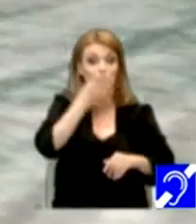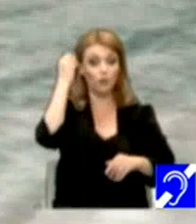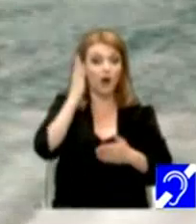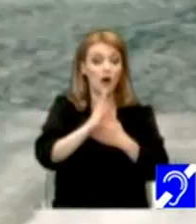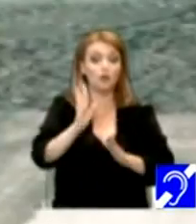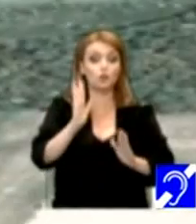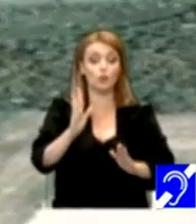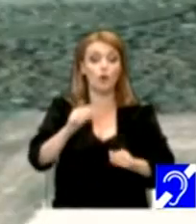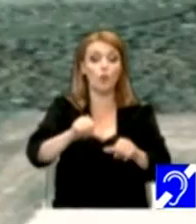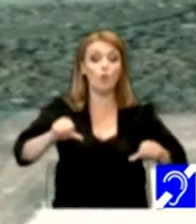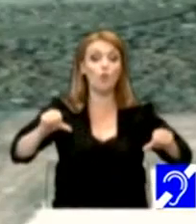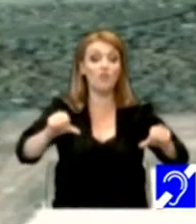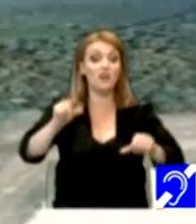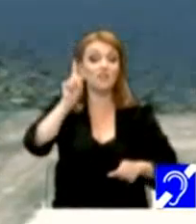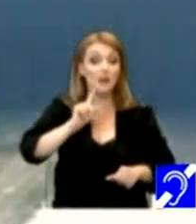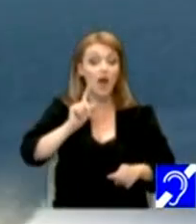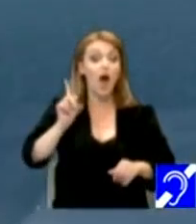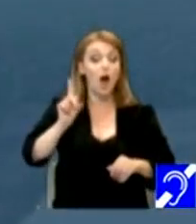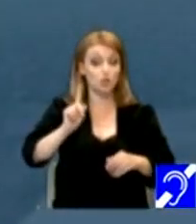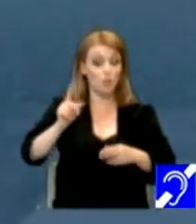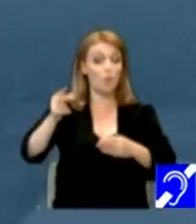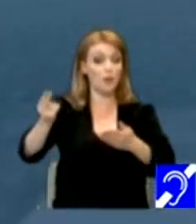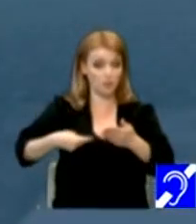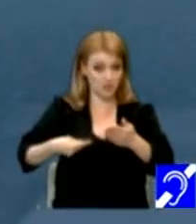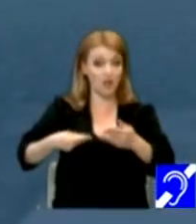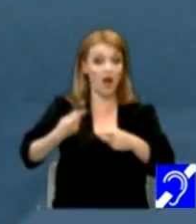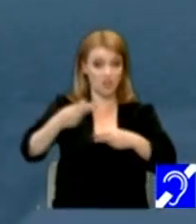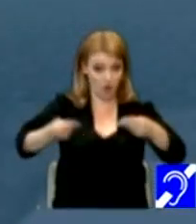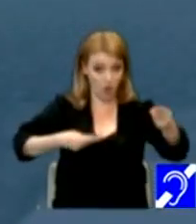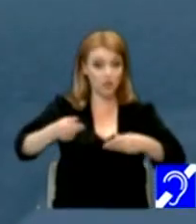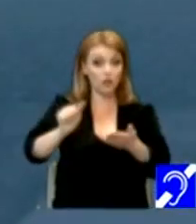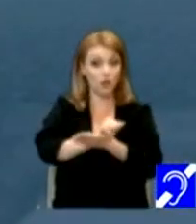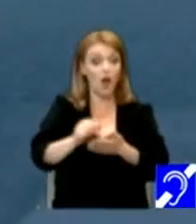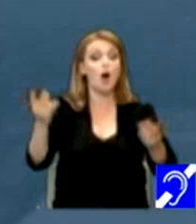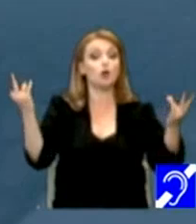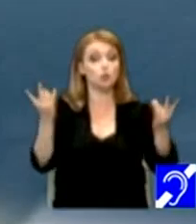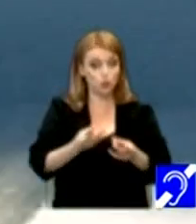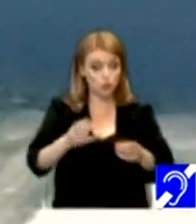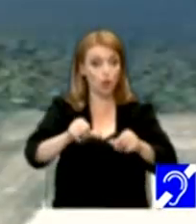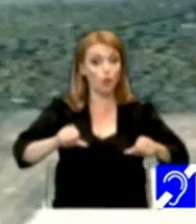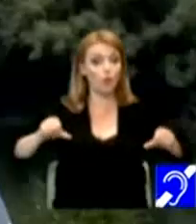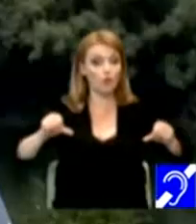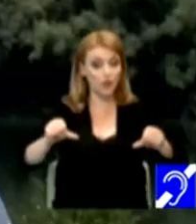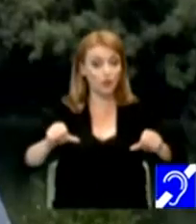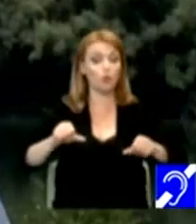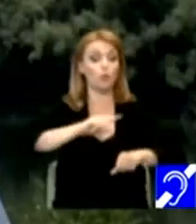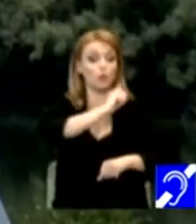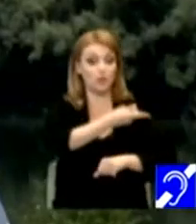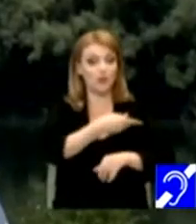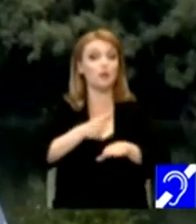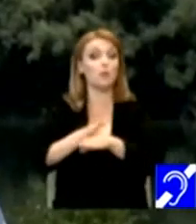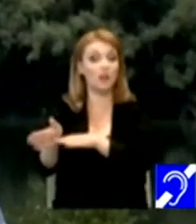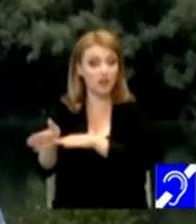он гуверн інтерімар, яр пентру семнаря меморандумului єсте невоє де он екзекутив ку путері де пліне. Конформ проєктului